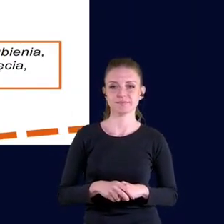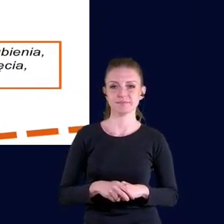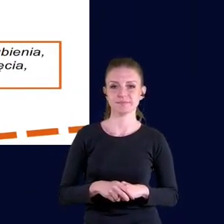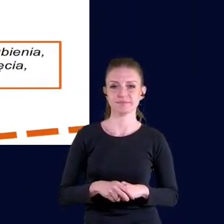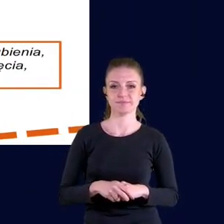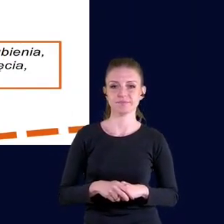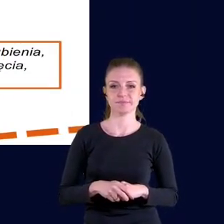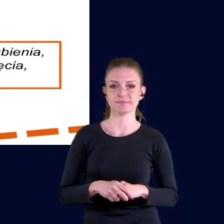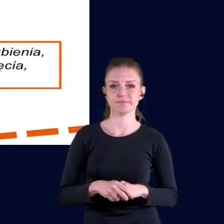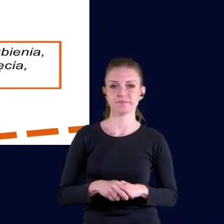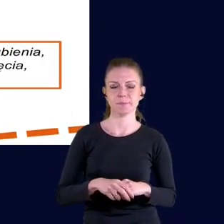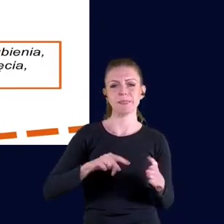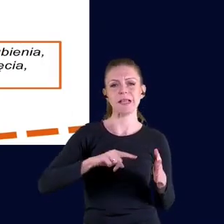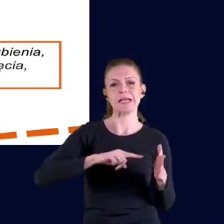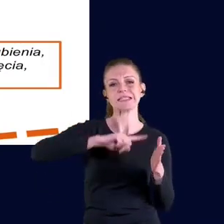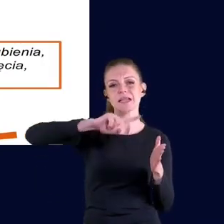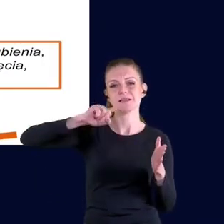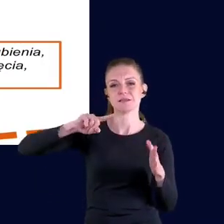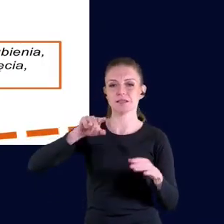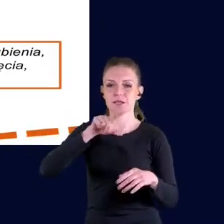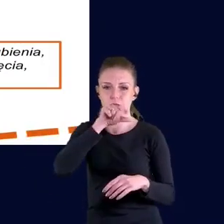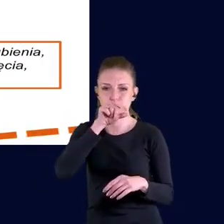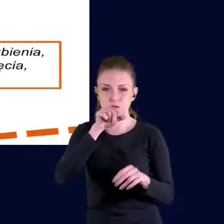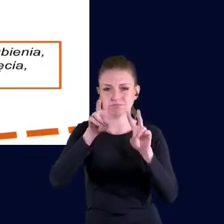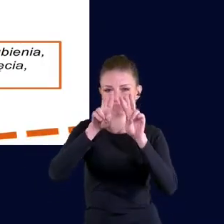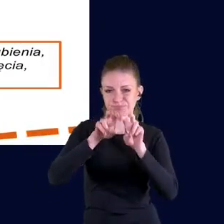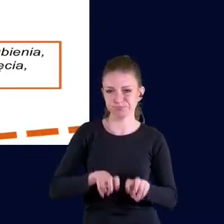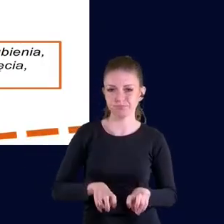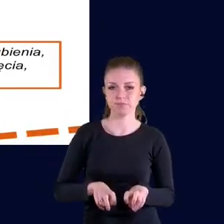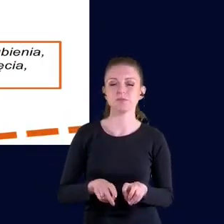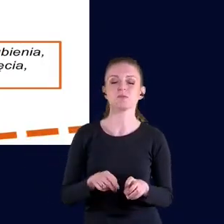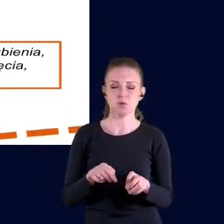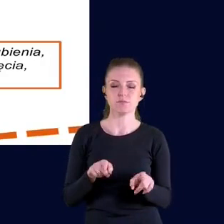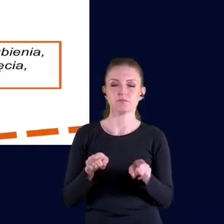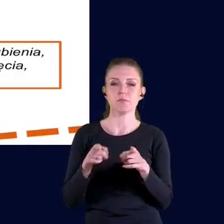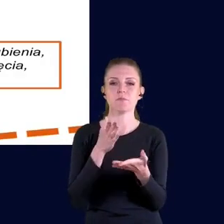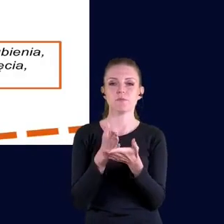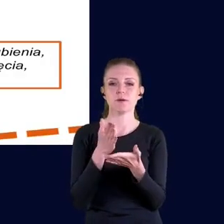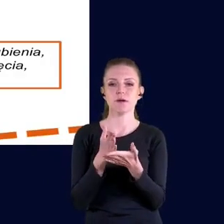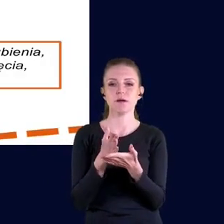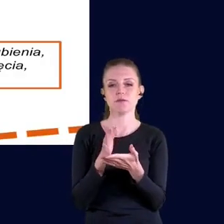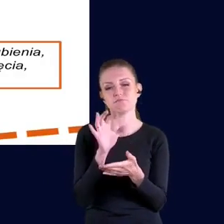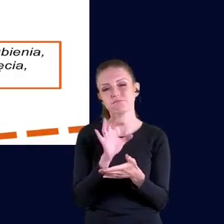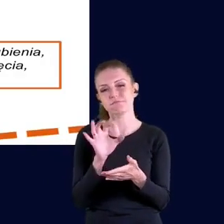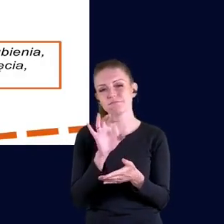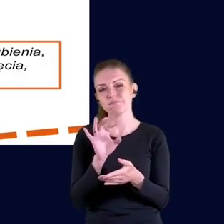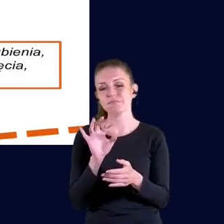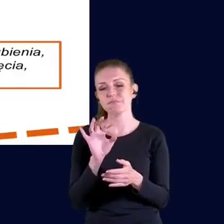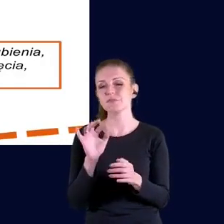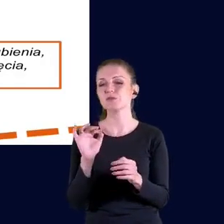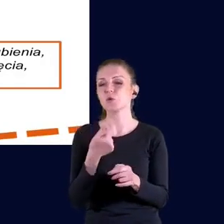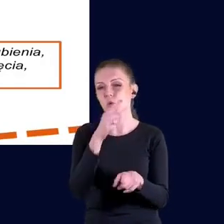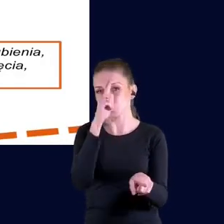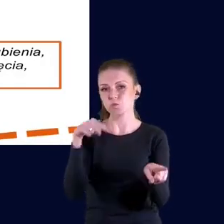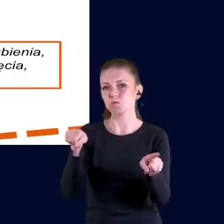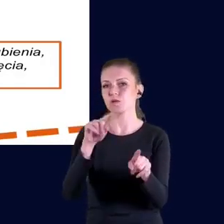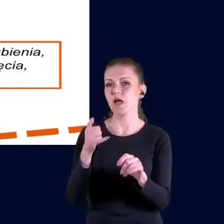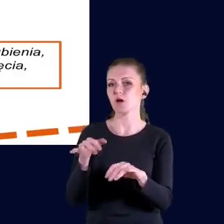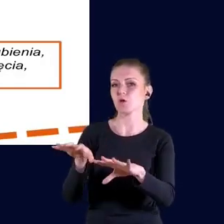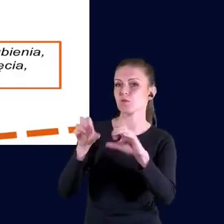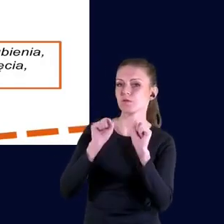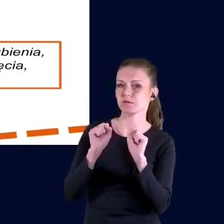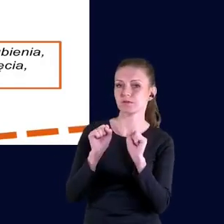statystyki te raczej Twittera nadejść a pomagają obserwować reakcje odbiorców naszych komunikatów